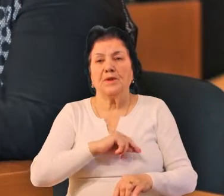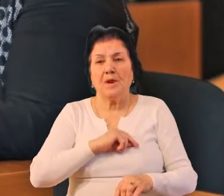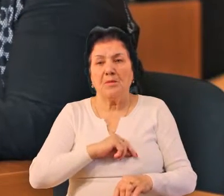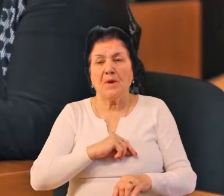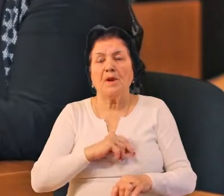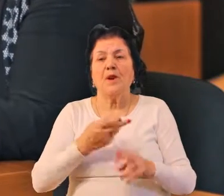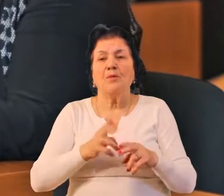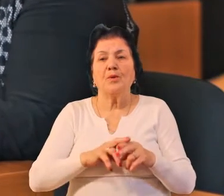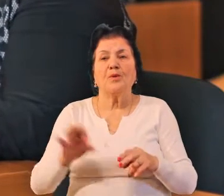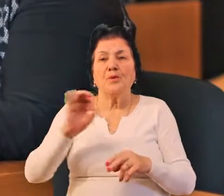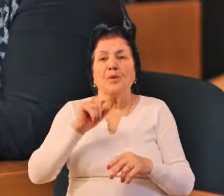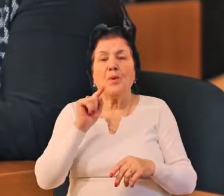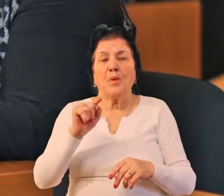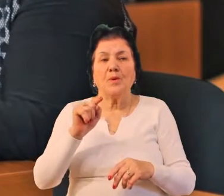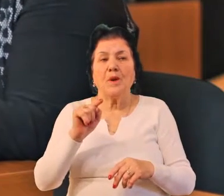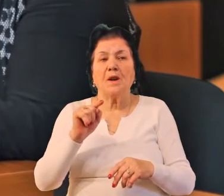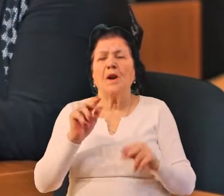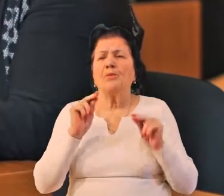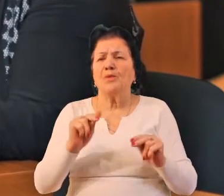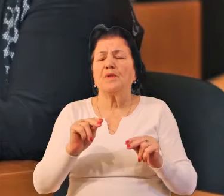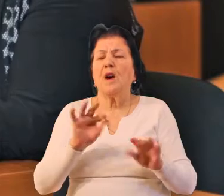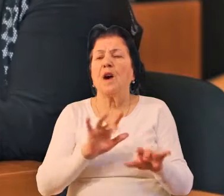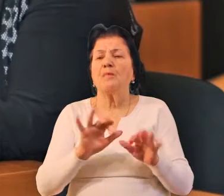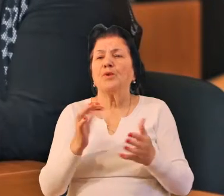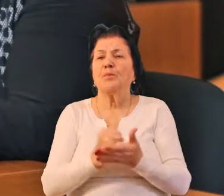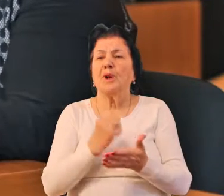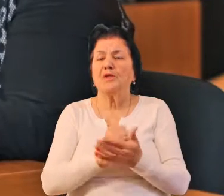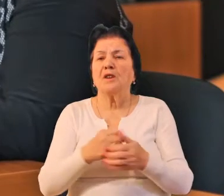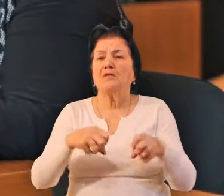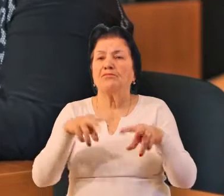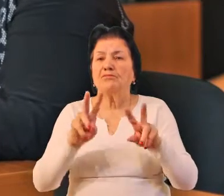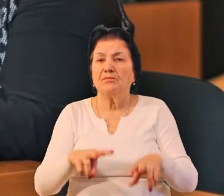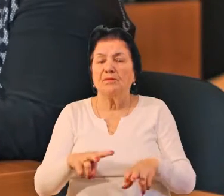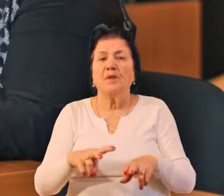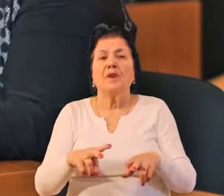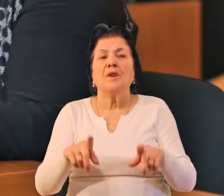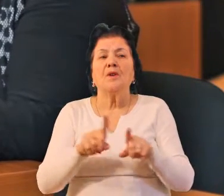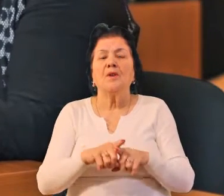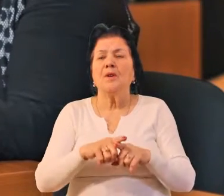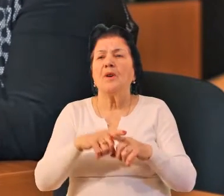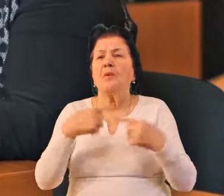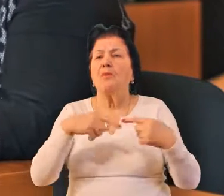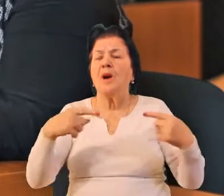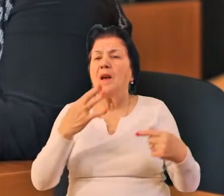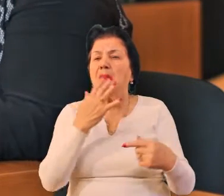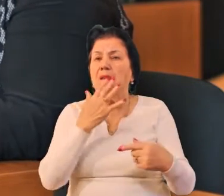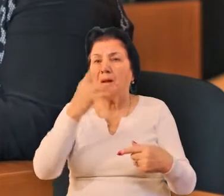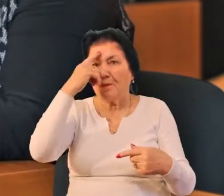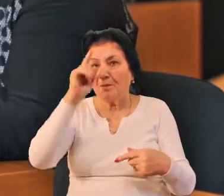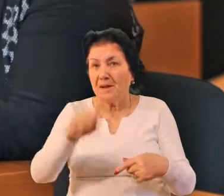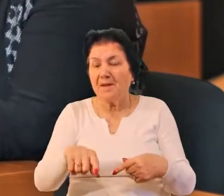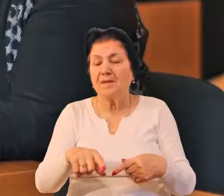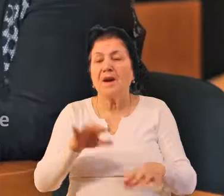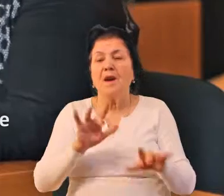bilgisini, müəyyən dilləri bilməlidirlər ki, kompüterdə tutaq ki, proqramlar yazsınlar, əməliyyatları yerinə